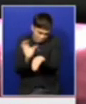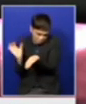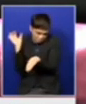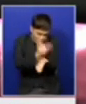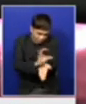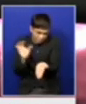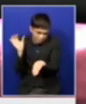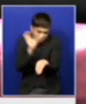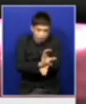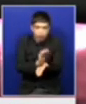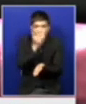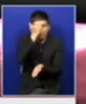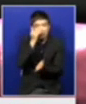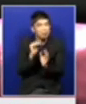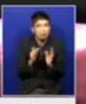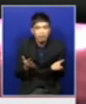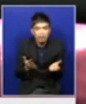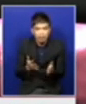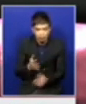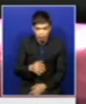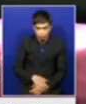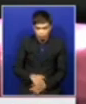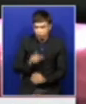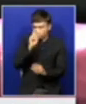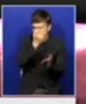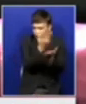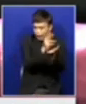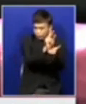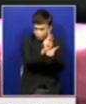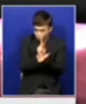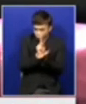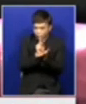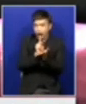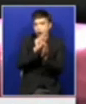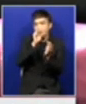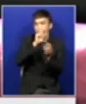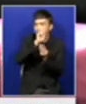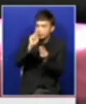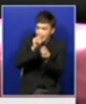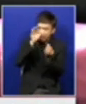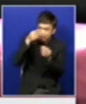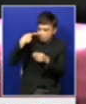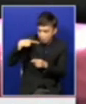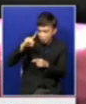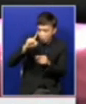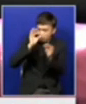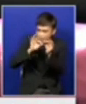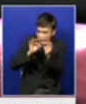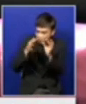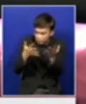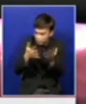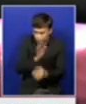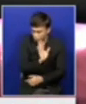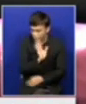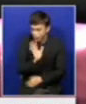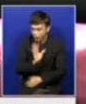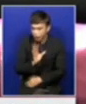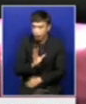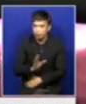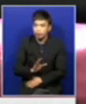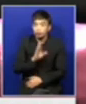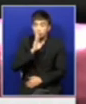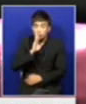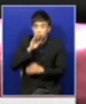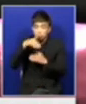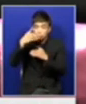องมีวิสัยทัศน์อย่าใช้เงินกู้จำนวนนี้ให้หมดไปแบบไม่ก่อรายได้เพราะสุดท้ายเราจะจ